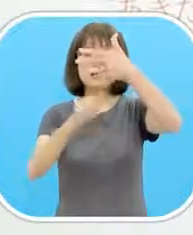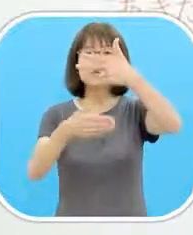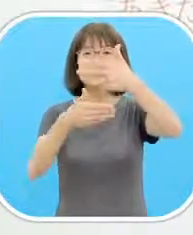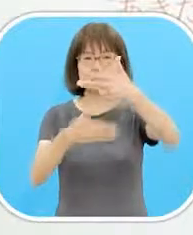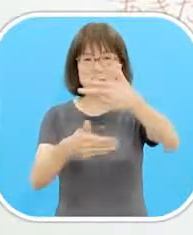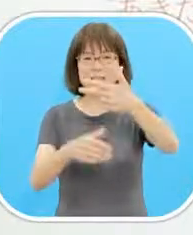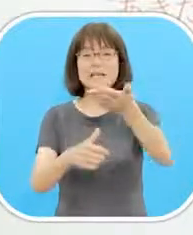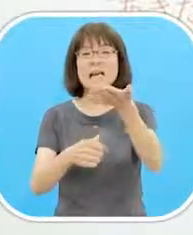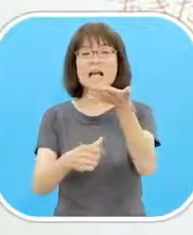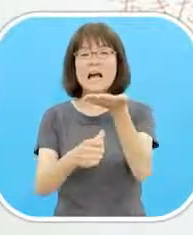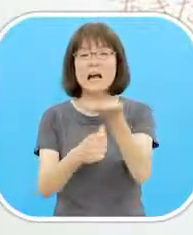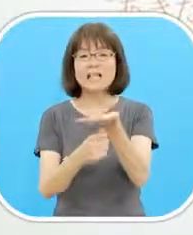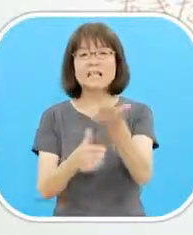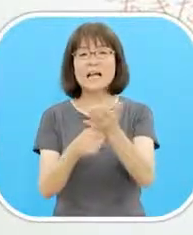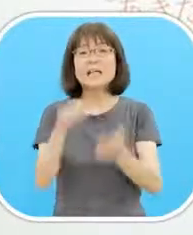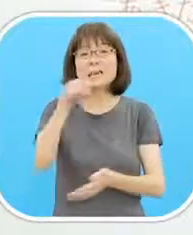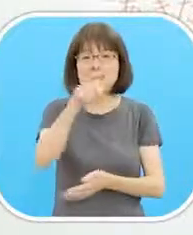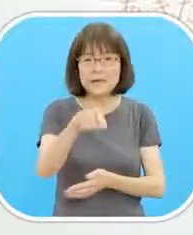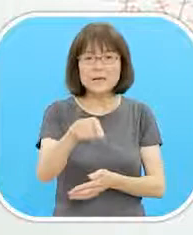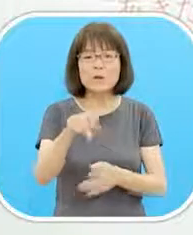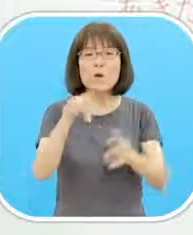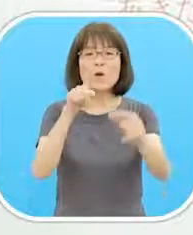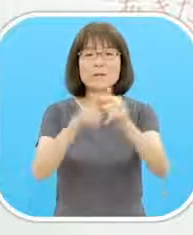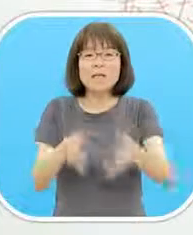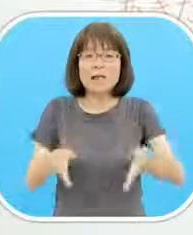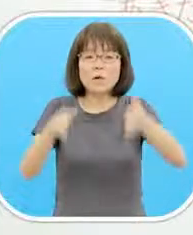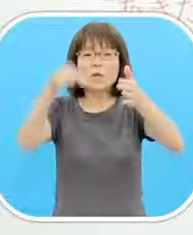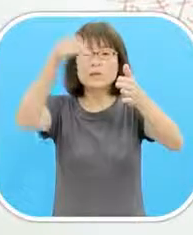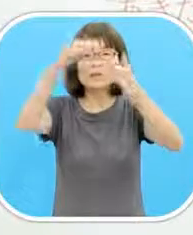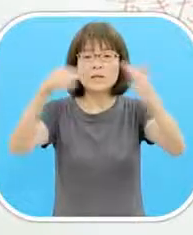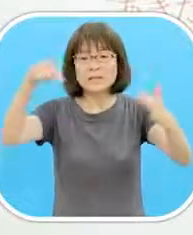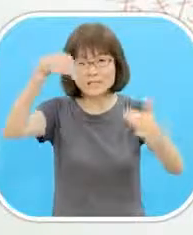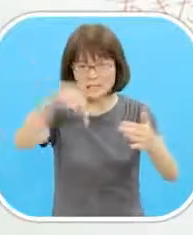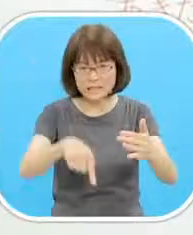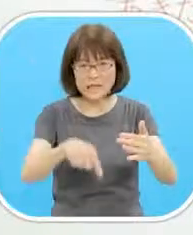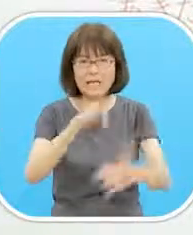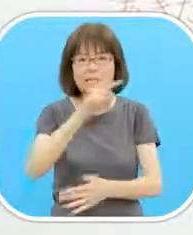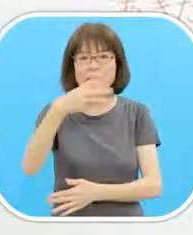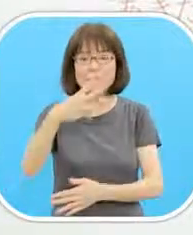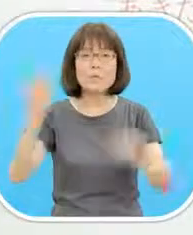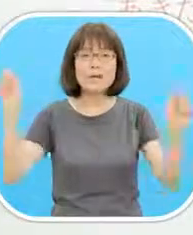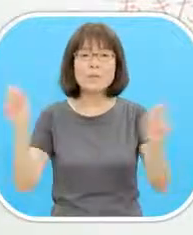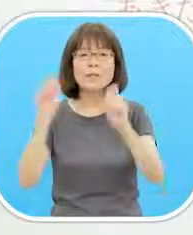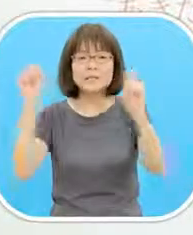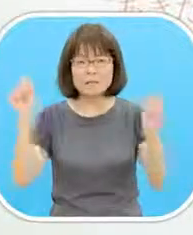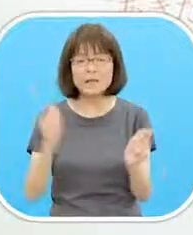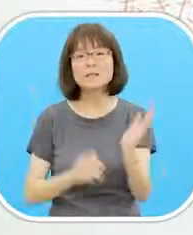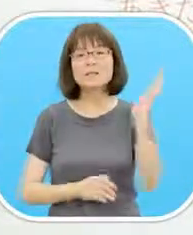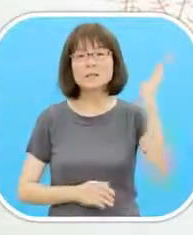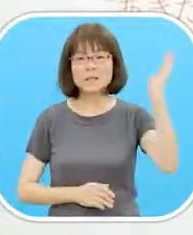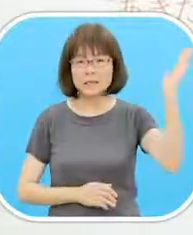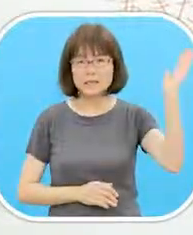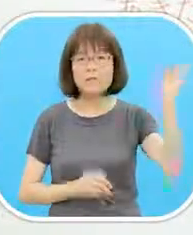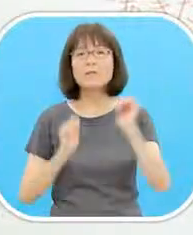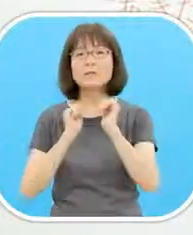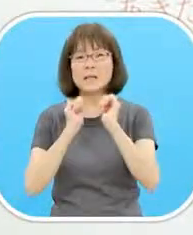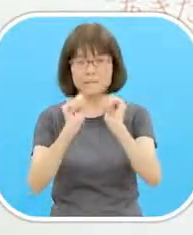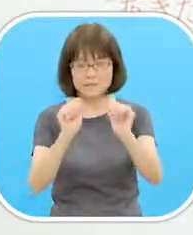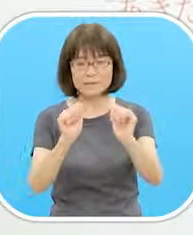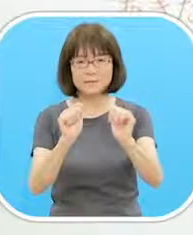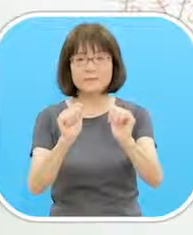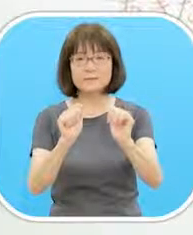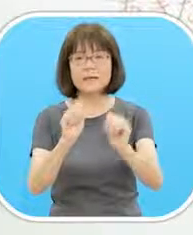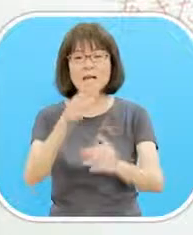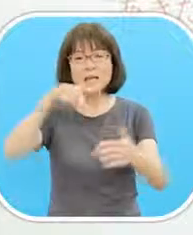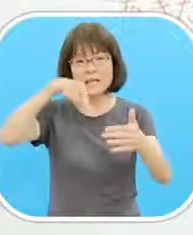7月19日に秋田駅前の中小路大屋根下を会場にゼミナールフェスティバル青春即売会を開催